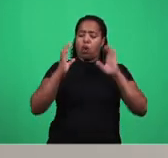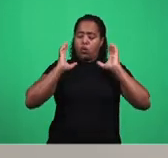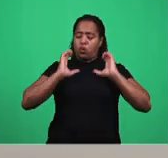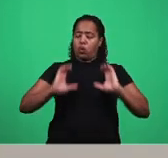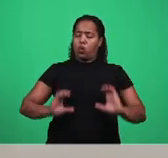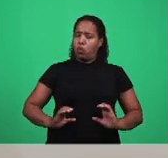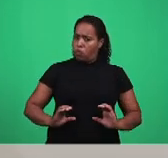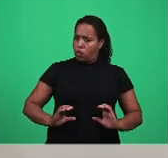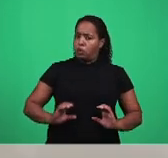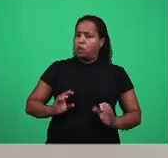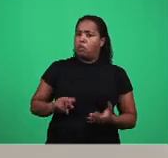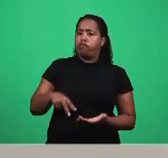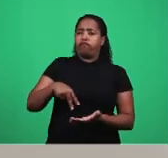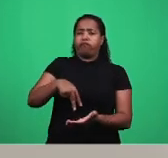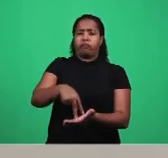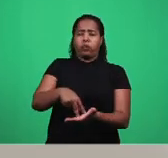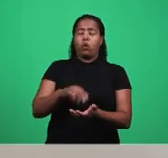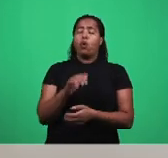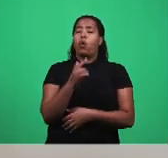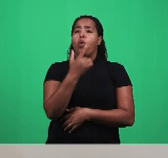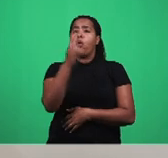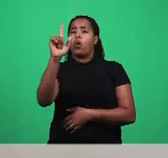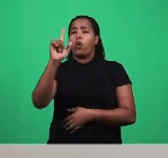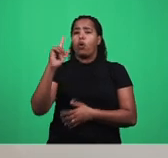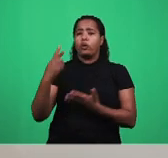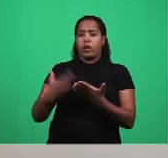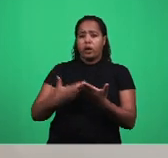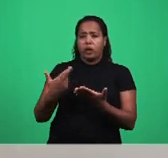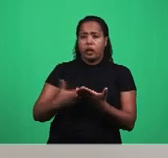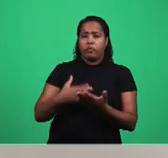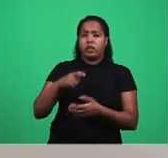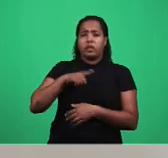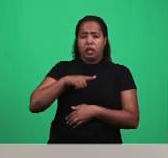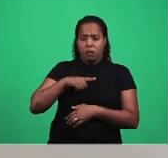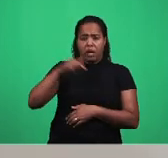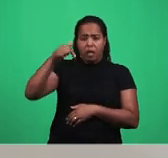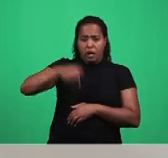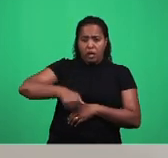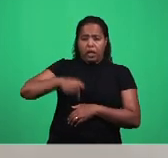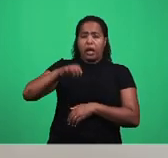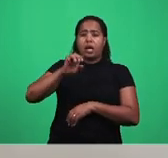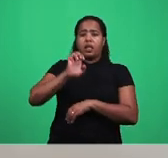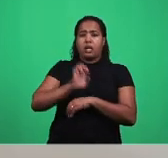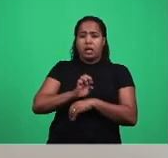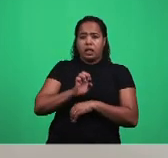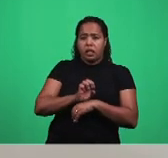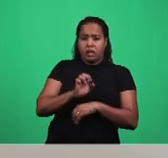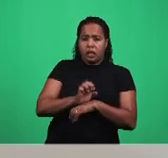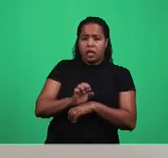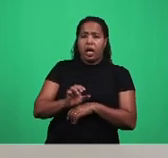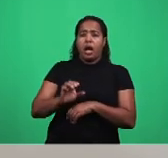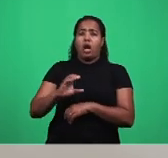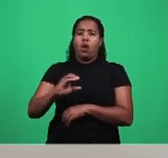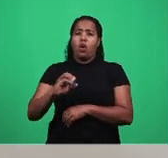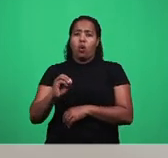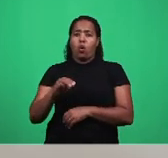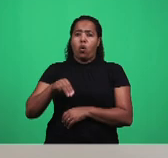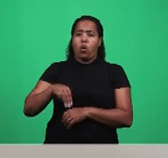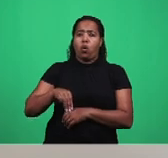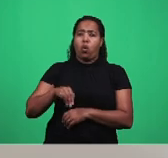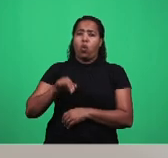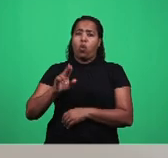d'une grande revue ici de l'État, le commentaire qui est fait à propos de l'Église chrétienne Maranatha,